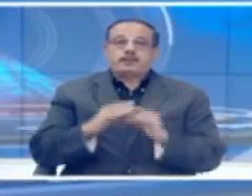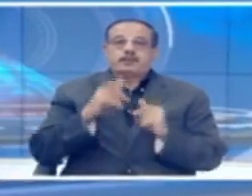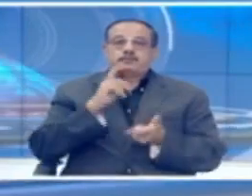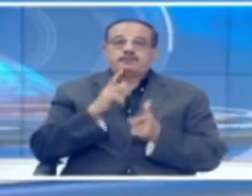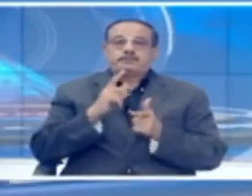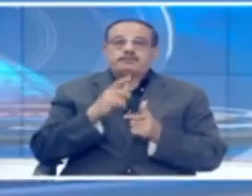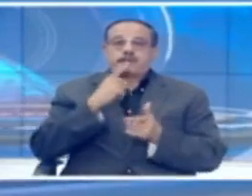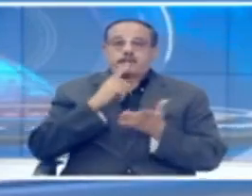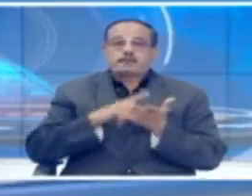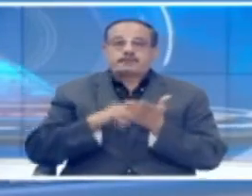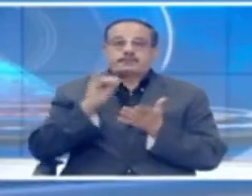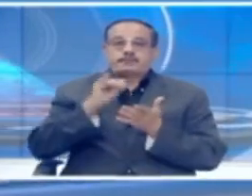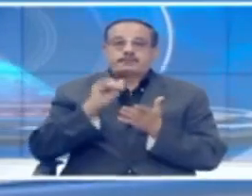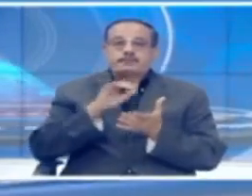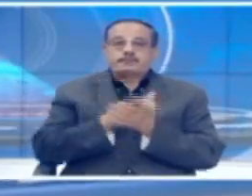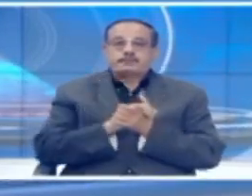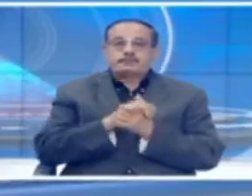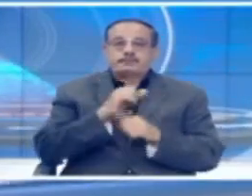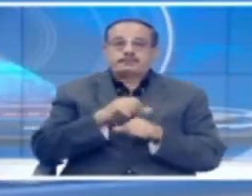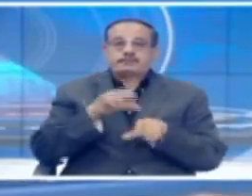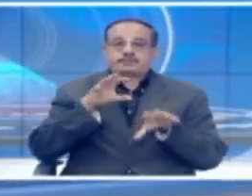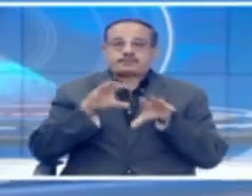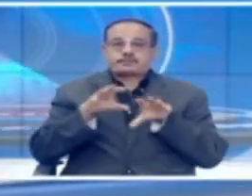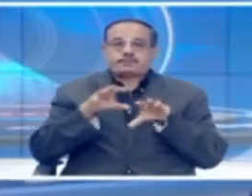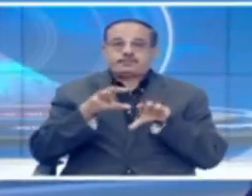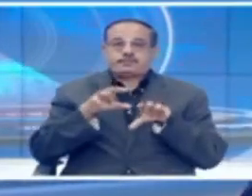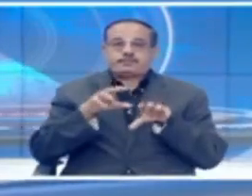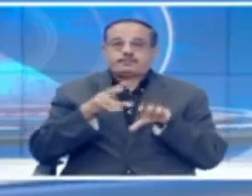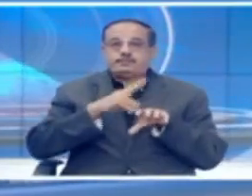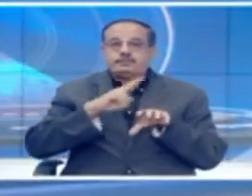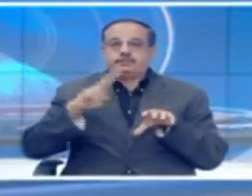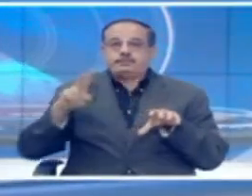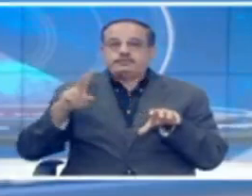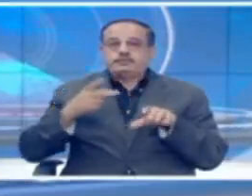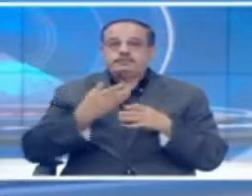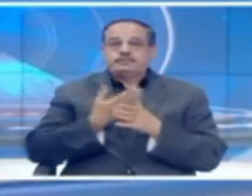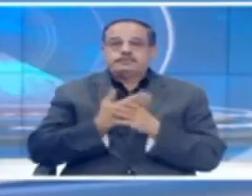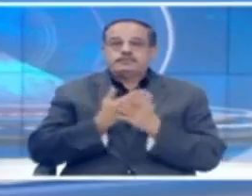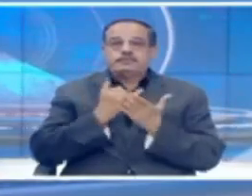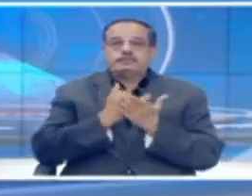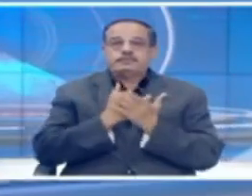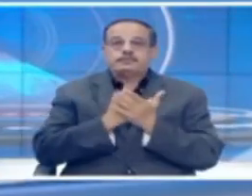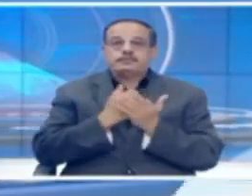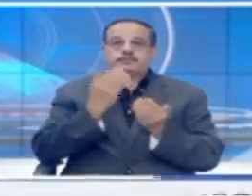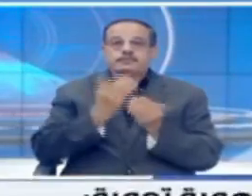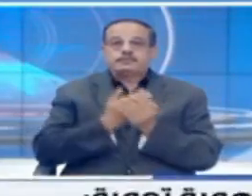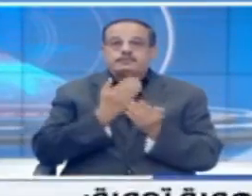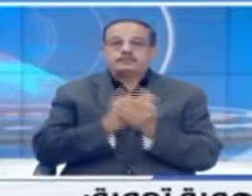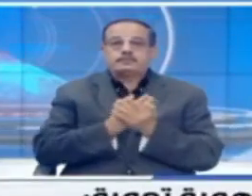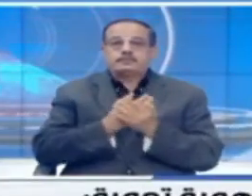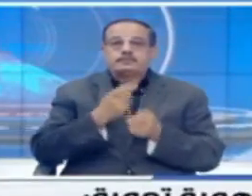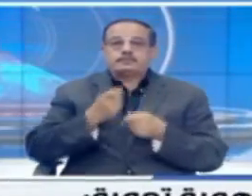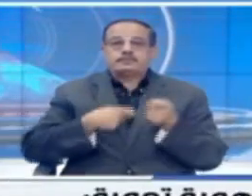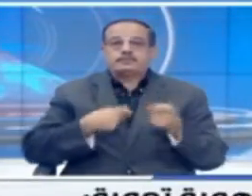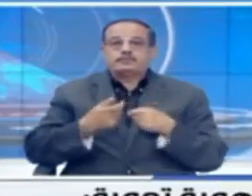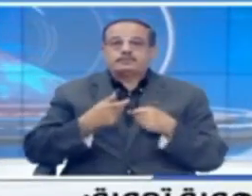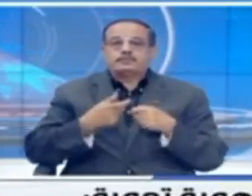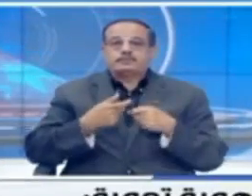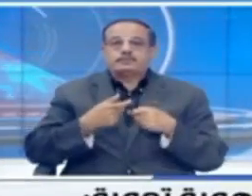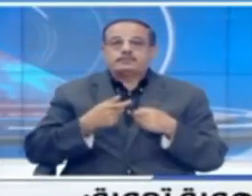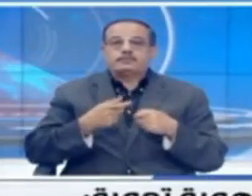جددت مصر والولايات المتحدة تأكيدهما على أهمية تعميق التعاون الثنائي بين البلدين في المجالات المختلفة بما في